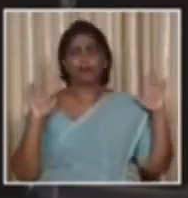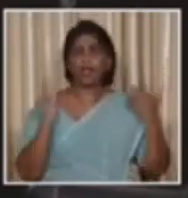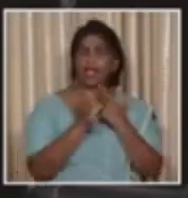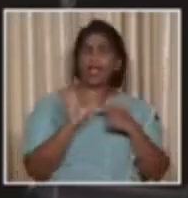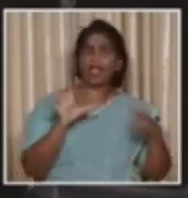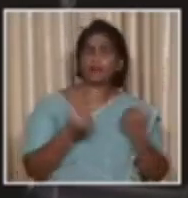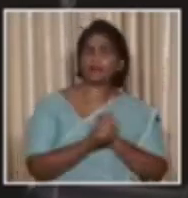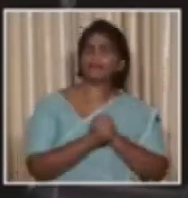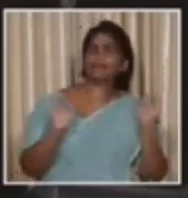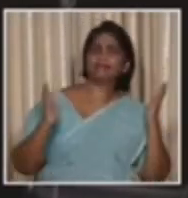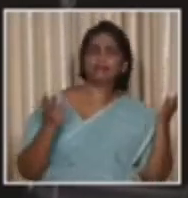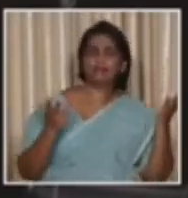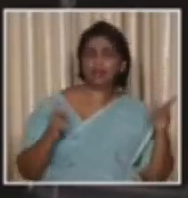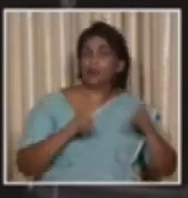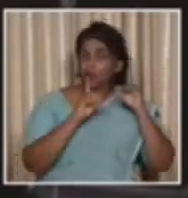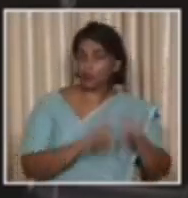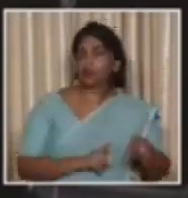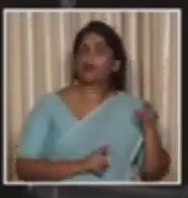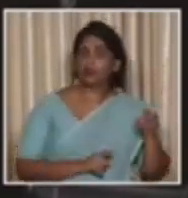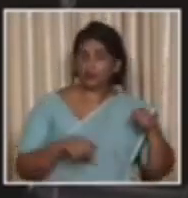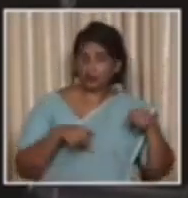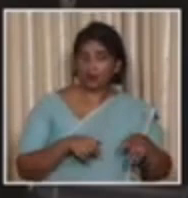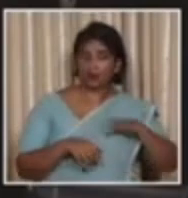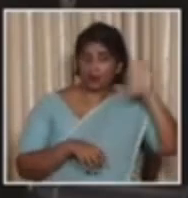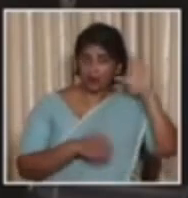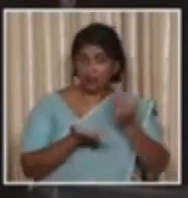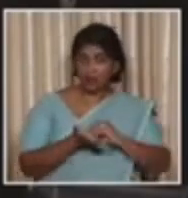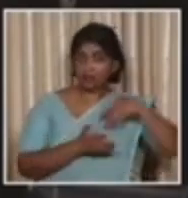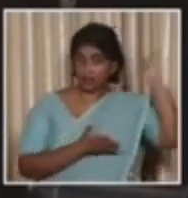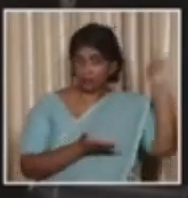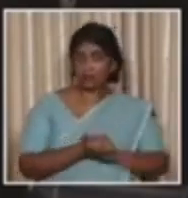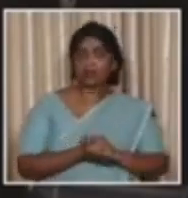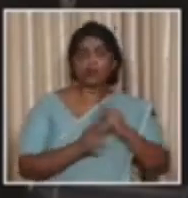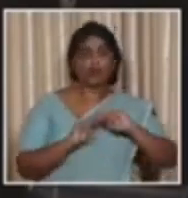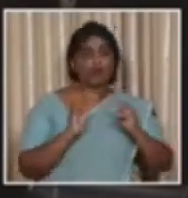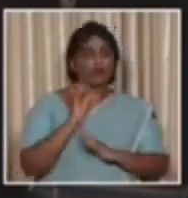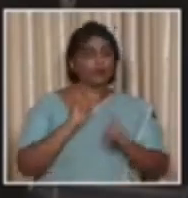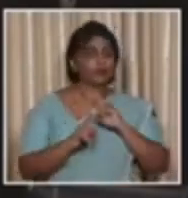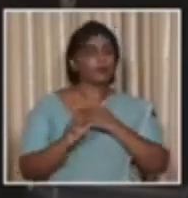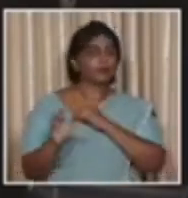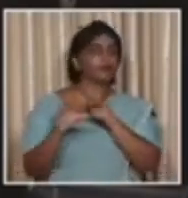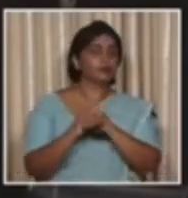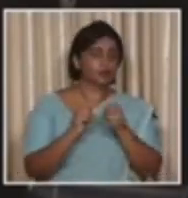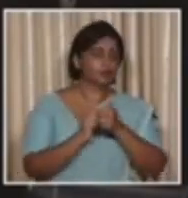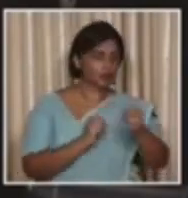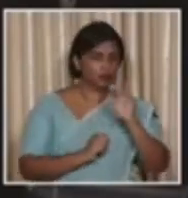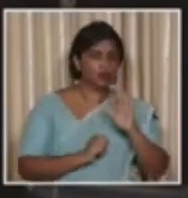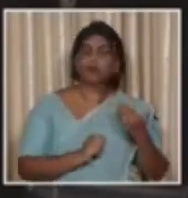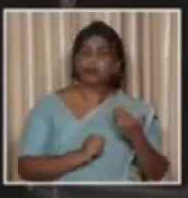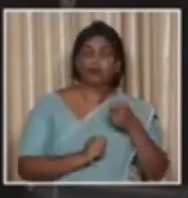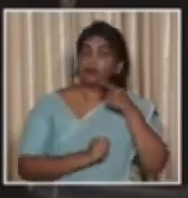මත. එතකොට මේ අයගෙන් දැනට මේ ගෙන්වා ගැනීමේ කටයුතු විදේශ කටයුතු අමාත්‍යංශය මැදිහත් වෙලා තමයි සිද්ධ කරන්නේ.